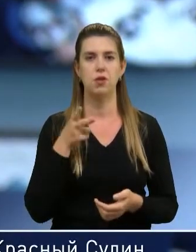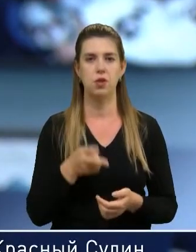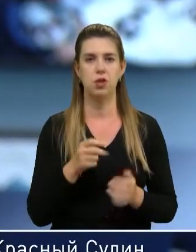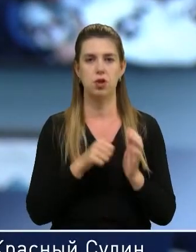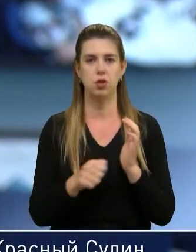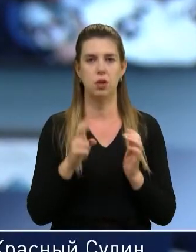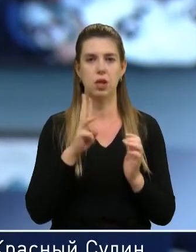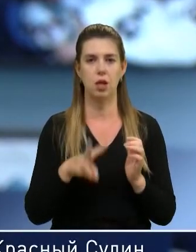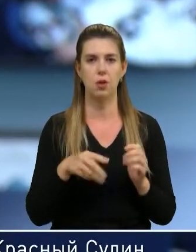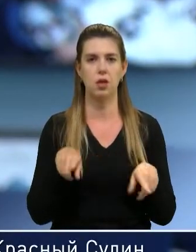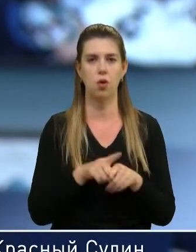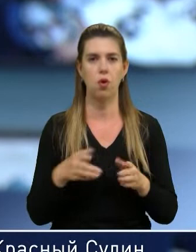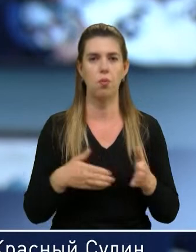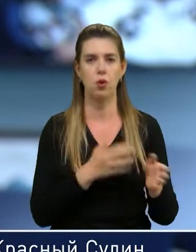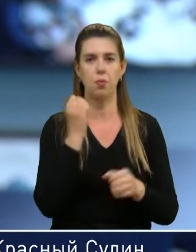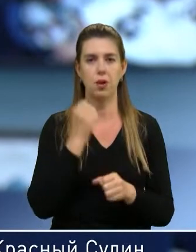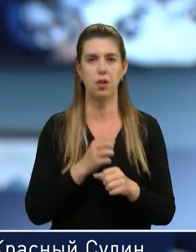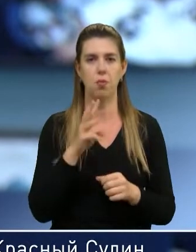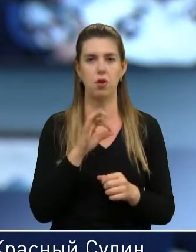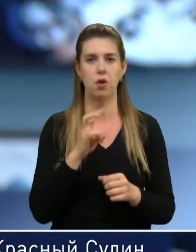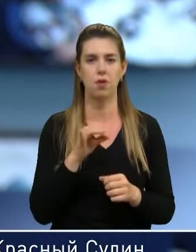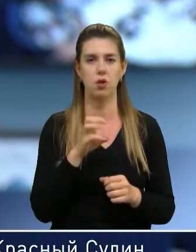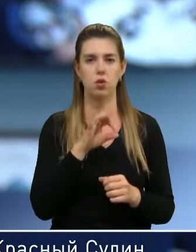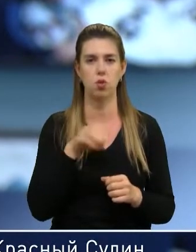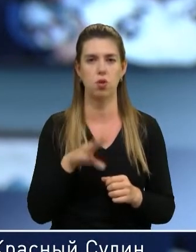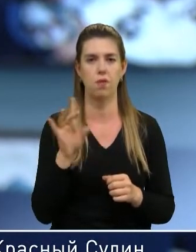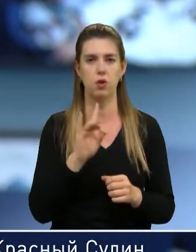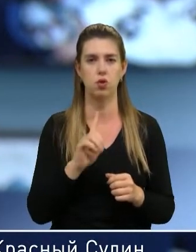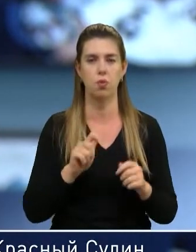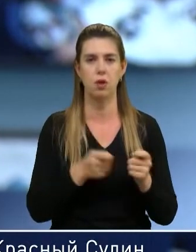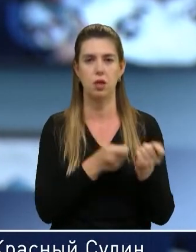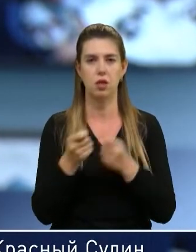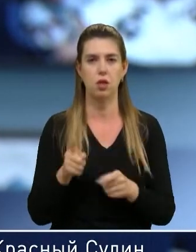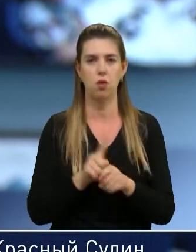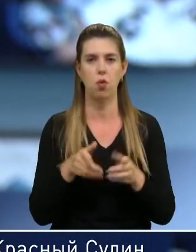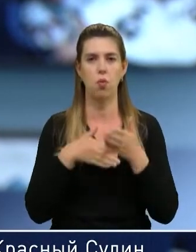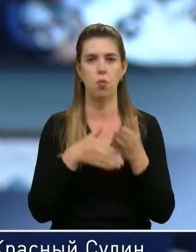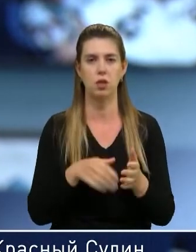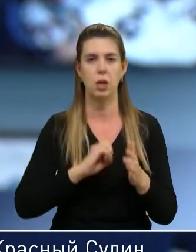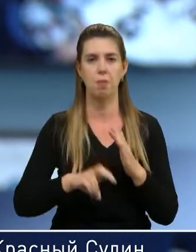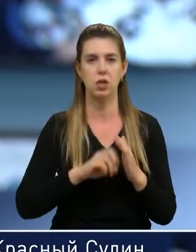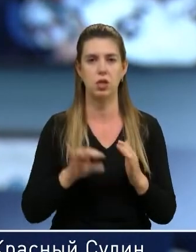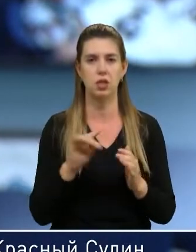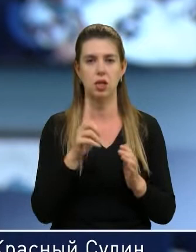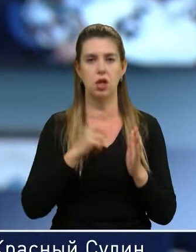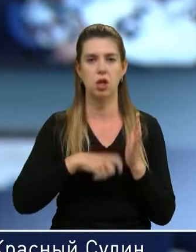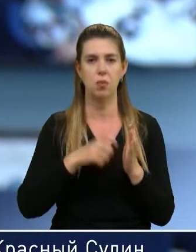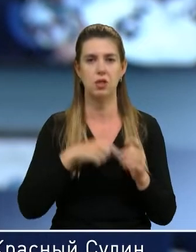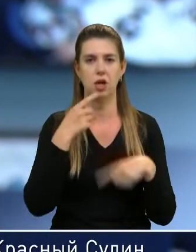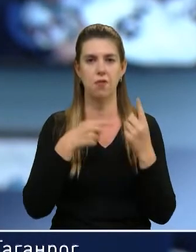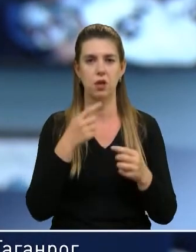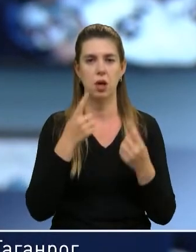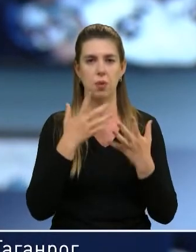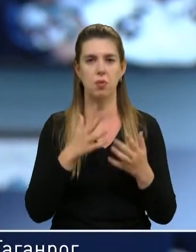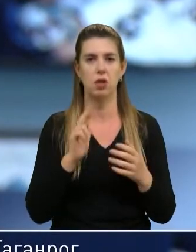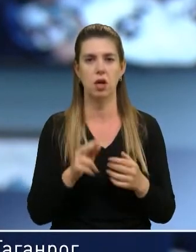2600 километров. Такой путь проделали молдаване из Сургута в Ростов, чтобы доставить гуманитарную помощь беженцам из Донбасса. Говорят, понимают